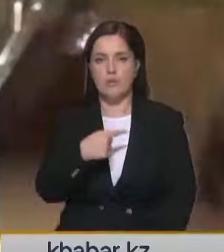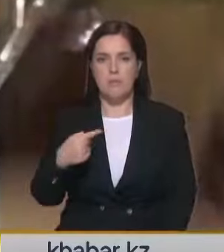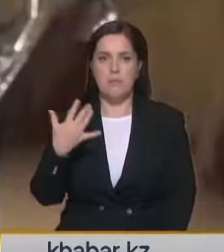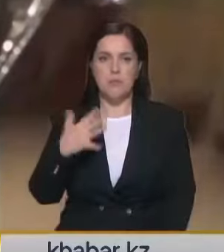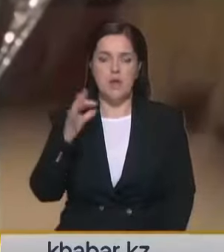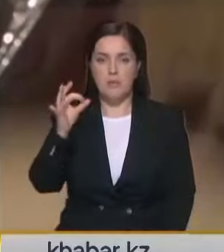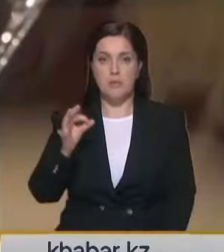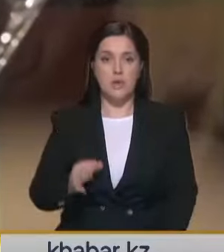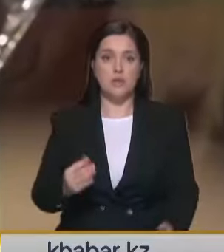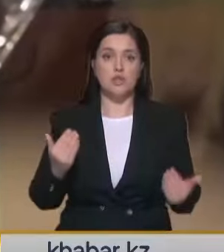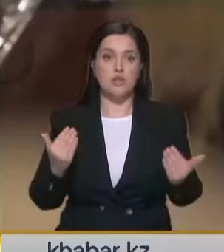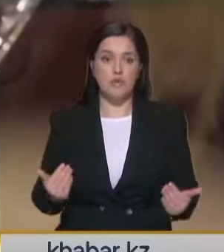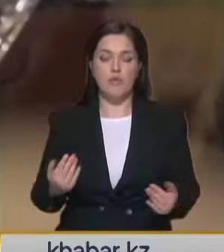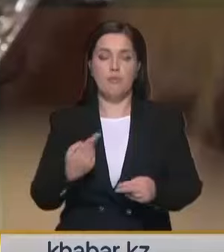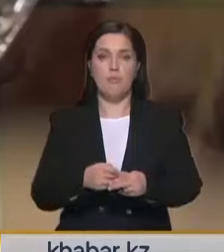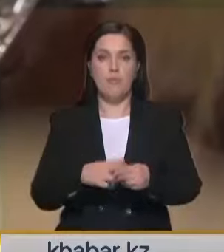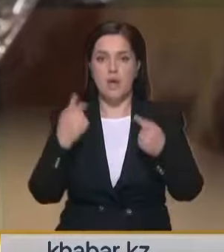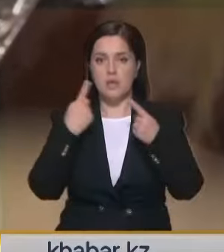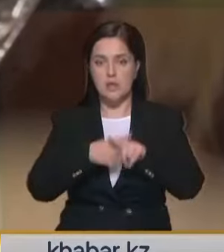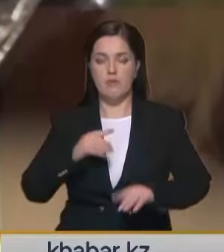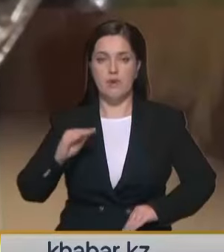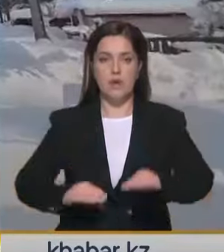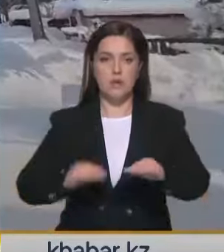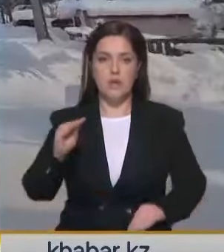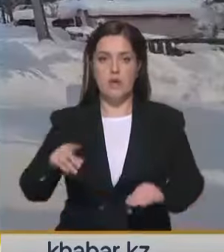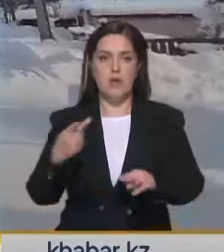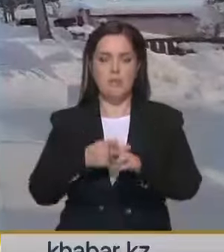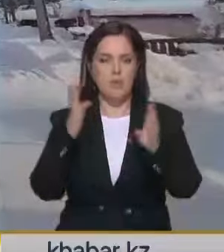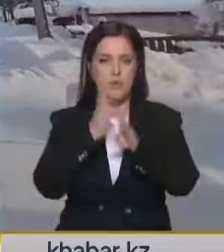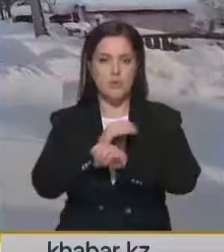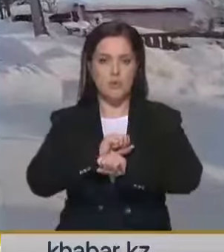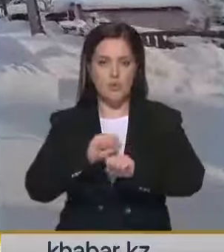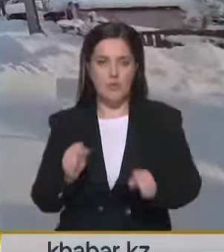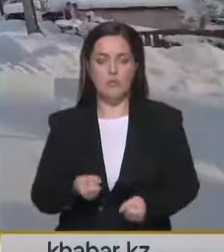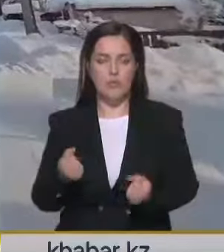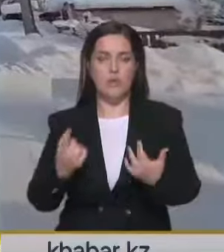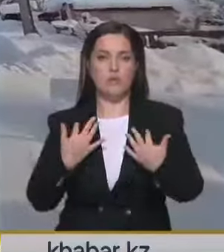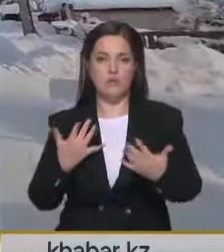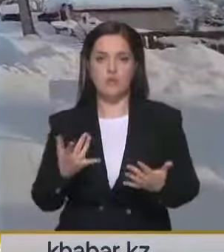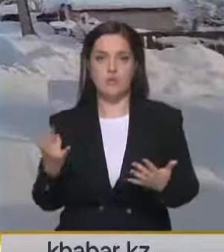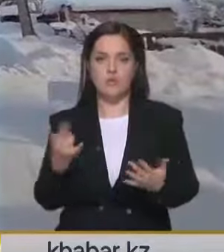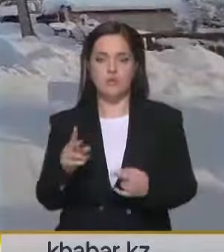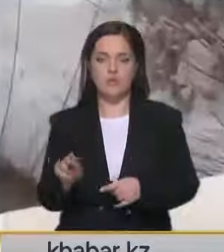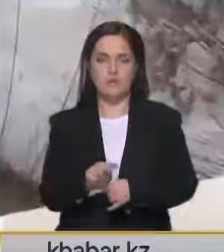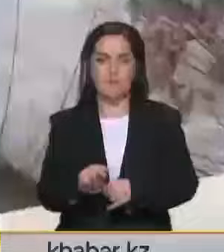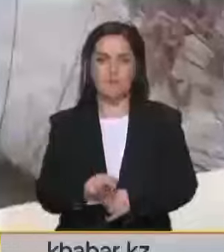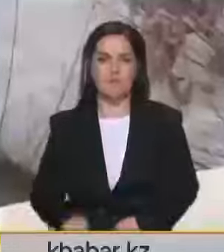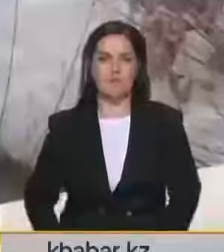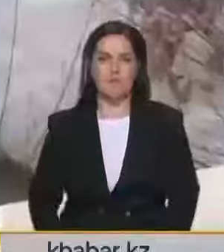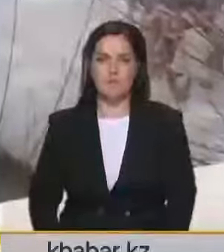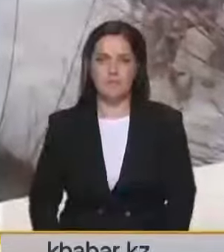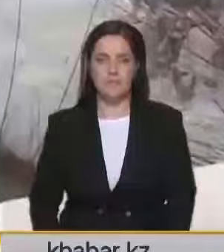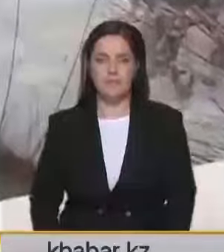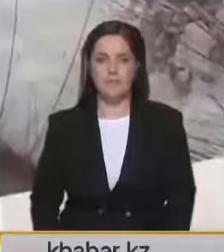40-50%. Сегодня коммунальная инфраструктура города с таежным климатом все еще нуждается в серьезной модернизации.